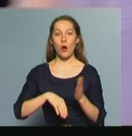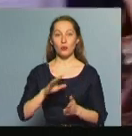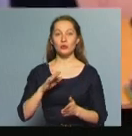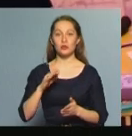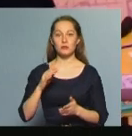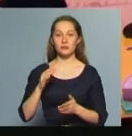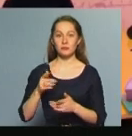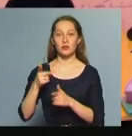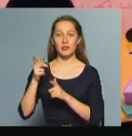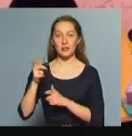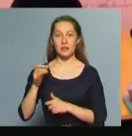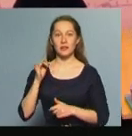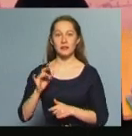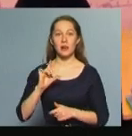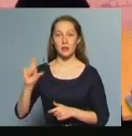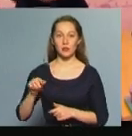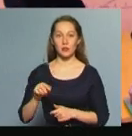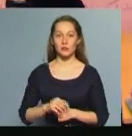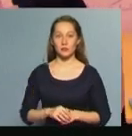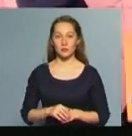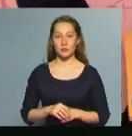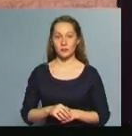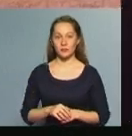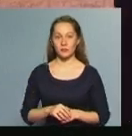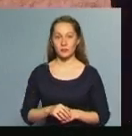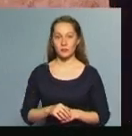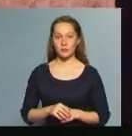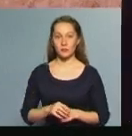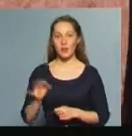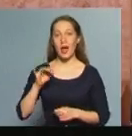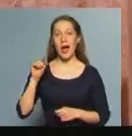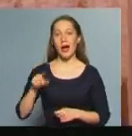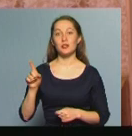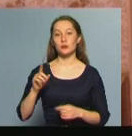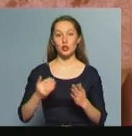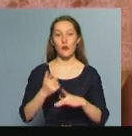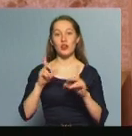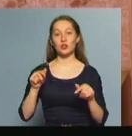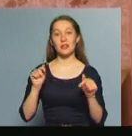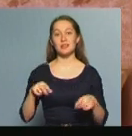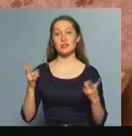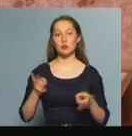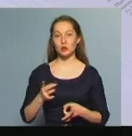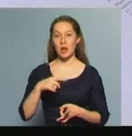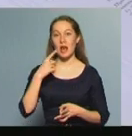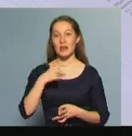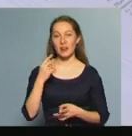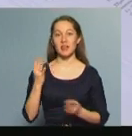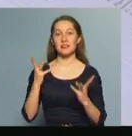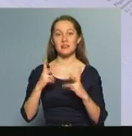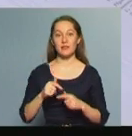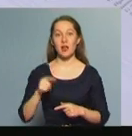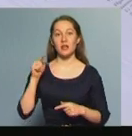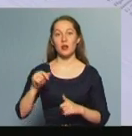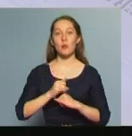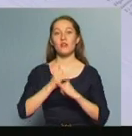да, заниматься. Работать дома не успеваю. О том, что новая школа здесь нужна, говорят и цифры. Ежегодно население